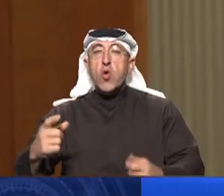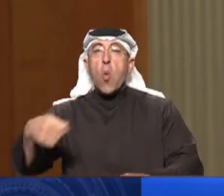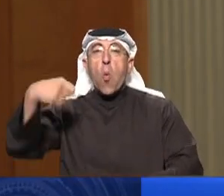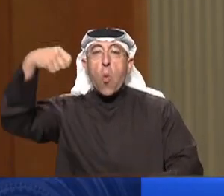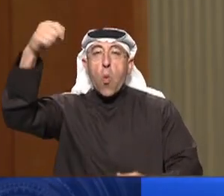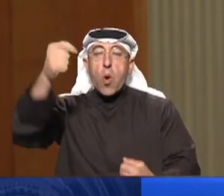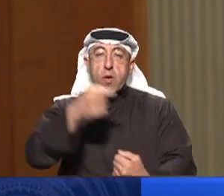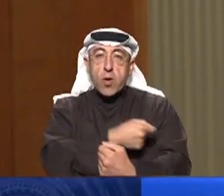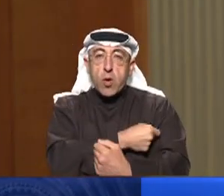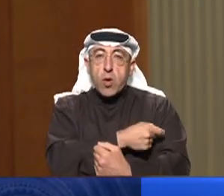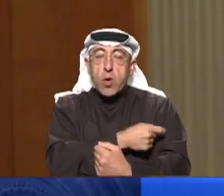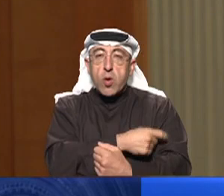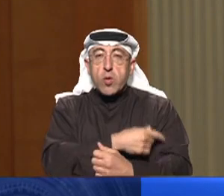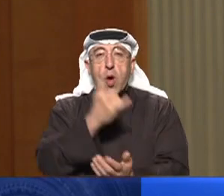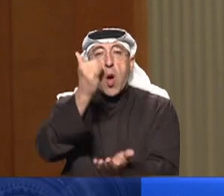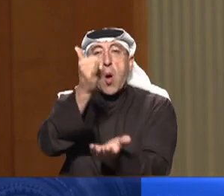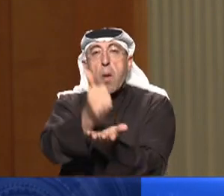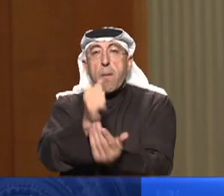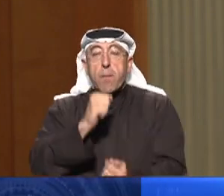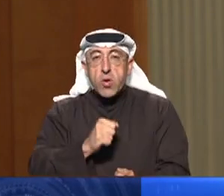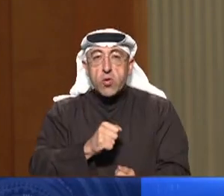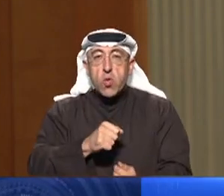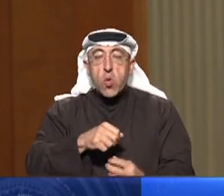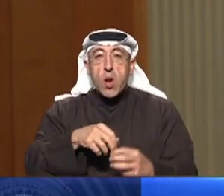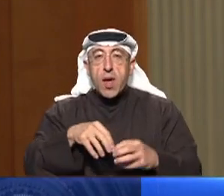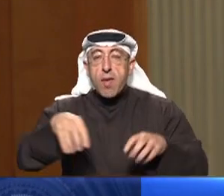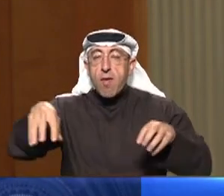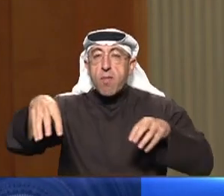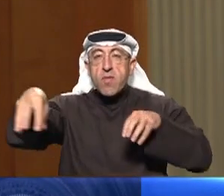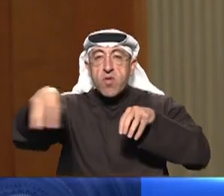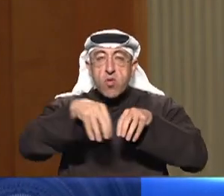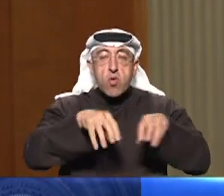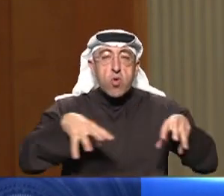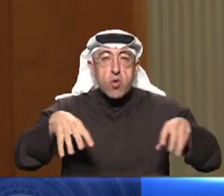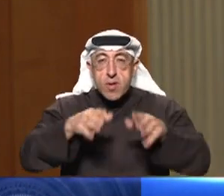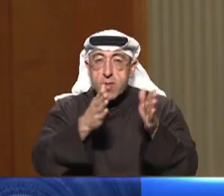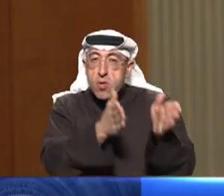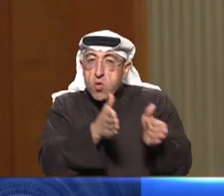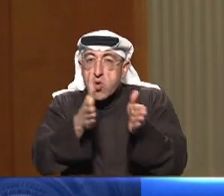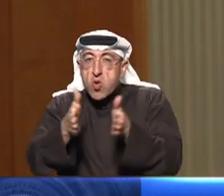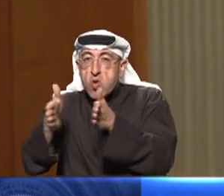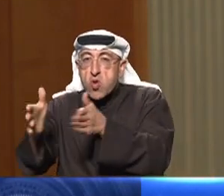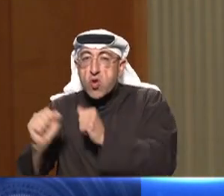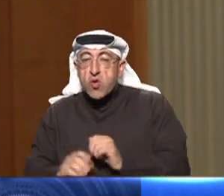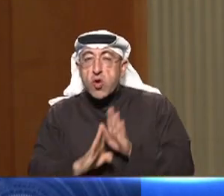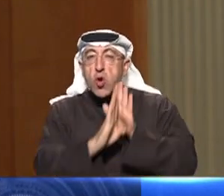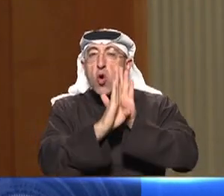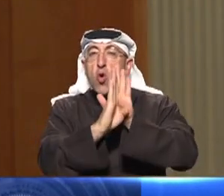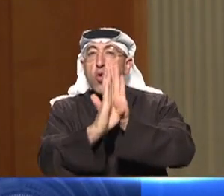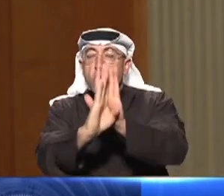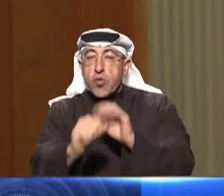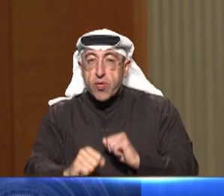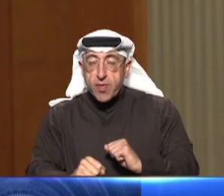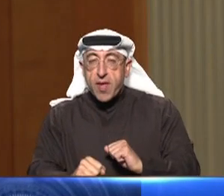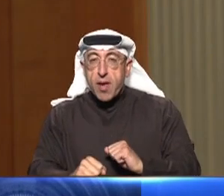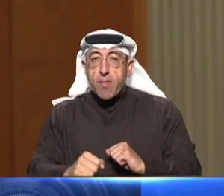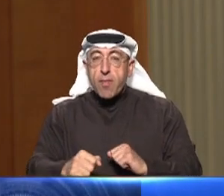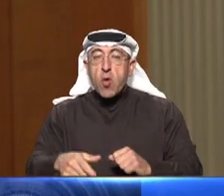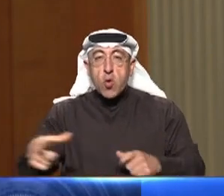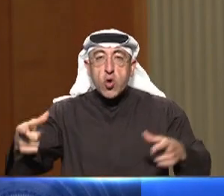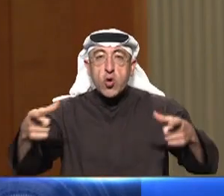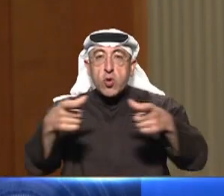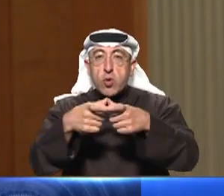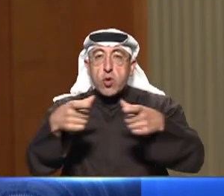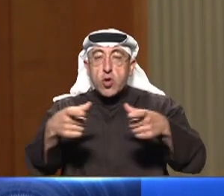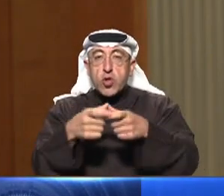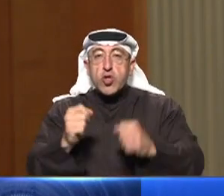في هذا العمل، ولكن لا يسعنا نحن في الحكومة إلا تقديم الدعم الكامل الفني والمشاورات والاجتماعات الدائمة.